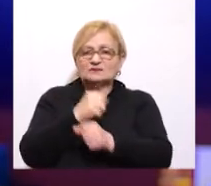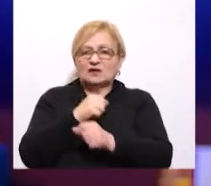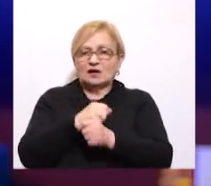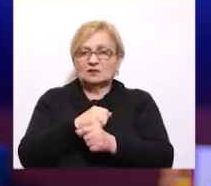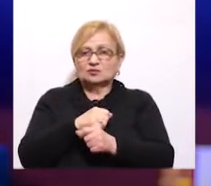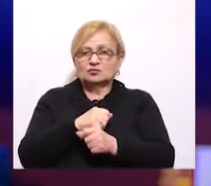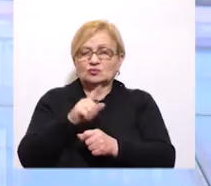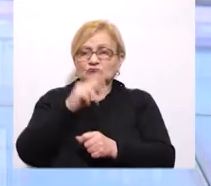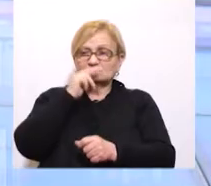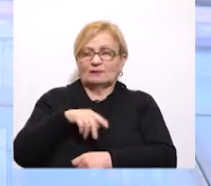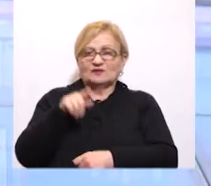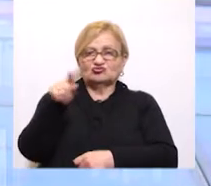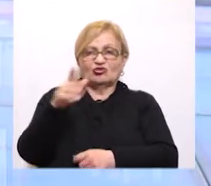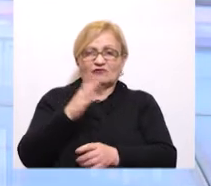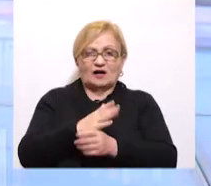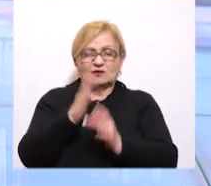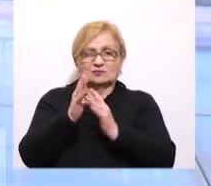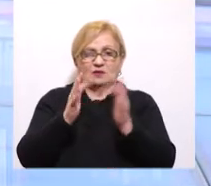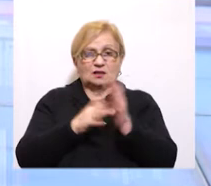რომ დაადანაშაულონ და მერე